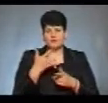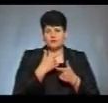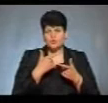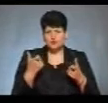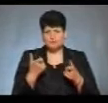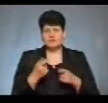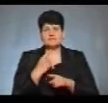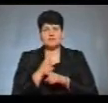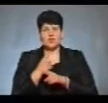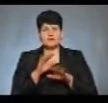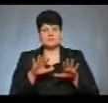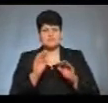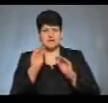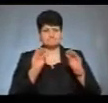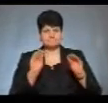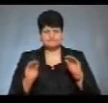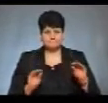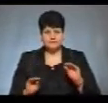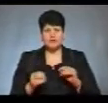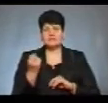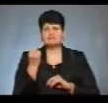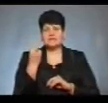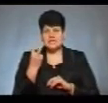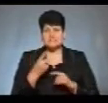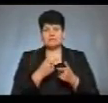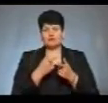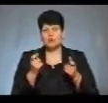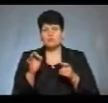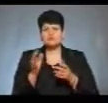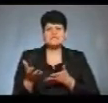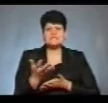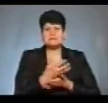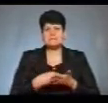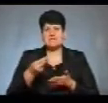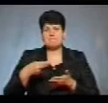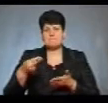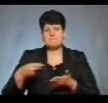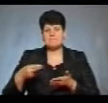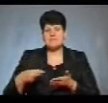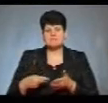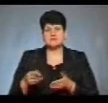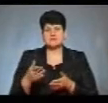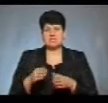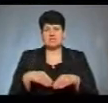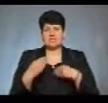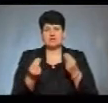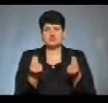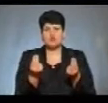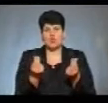матеріалів в заборонених місцях, 12 повідомлень про збір персональних підписів та видачі